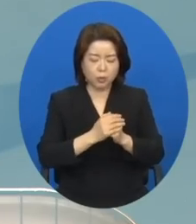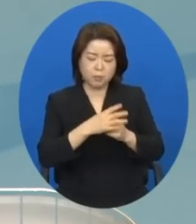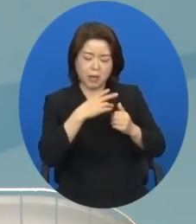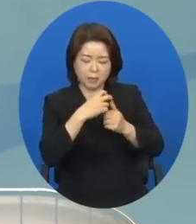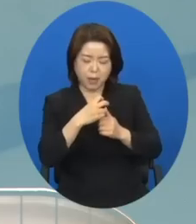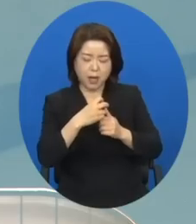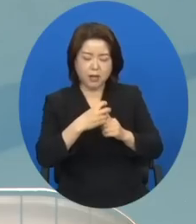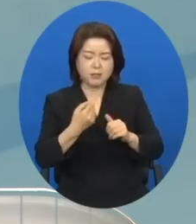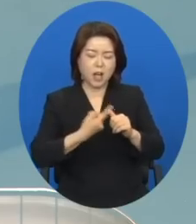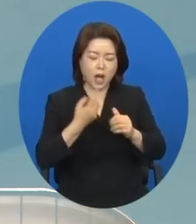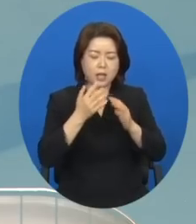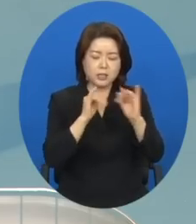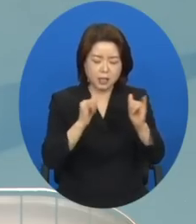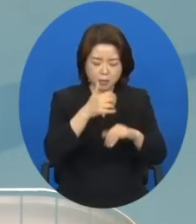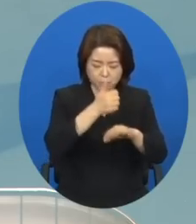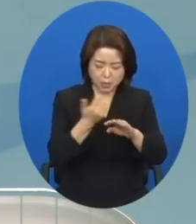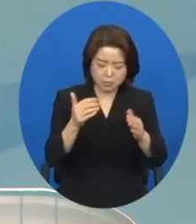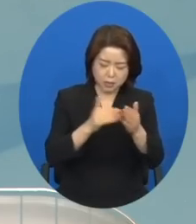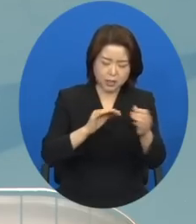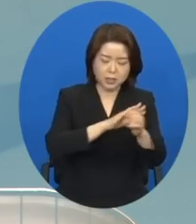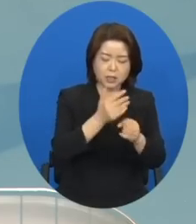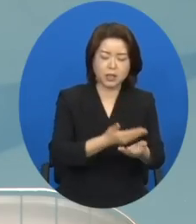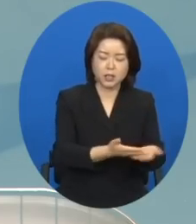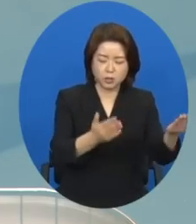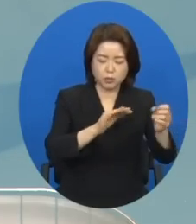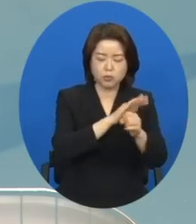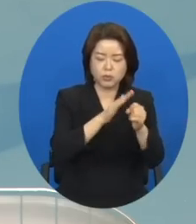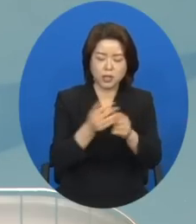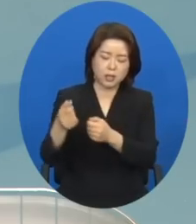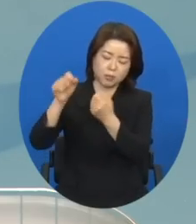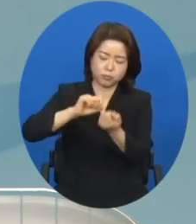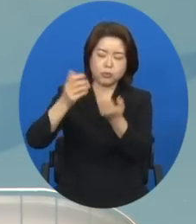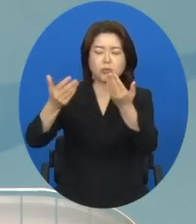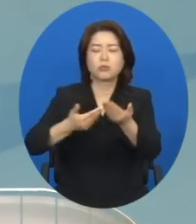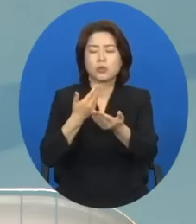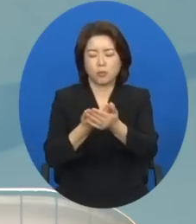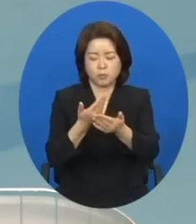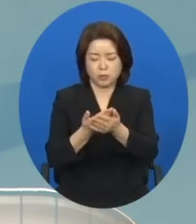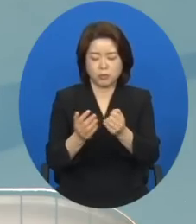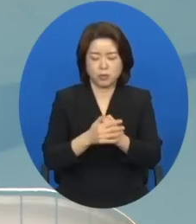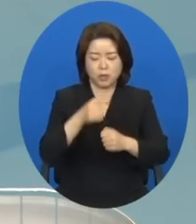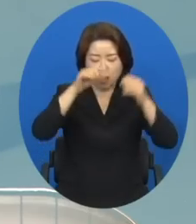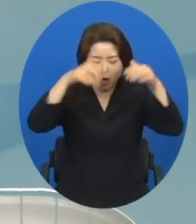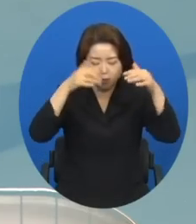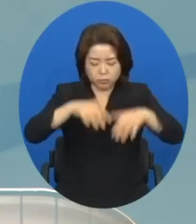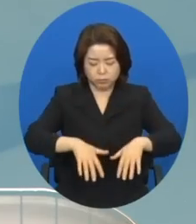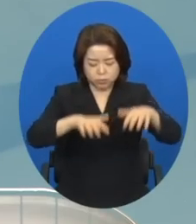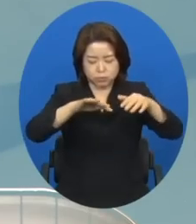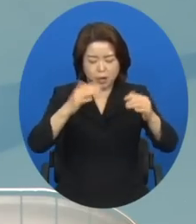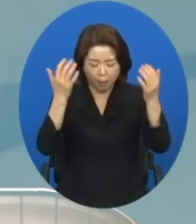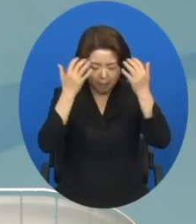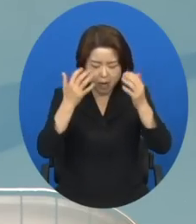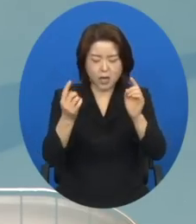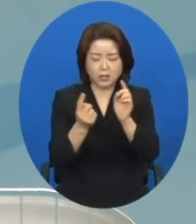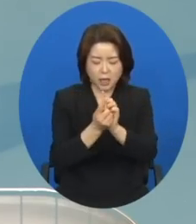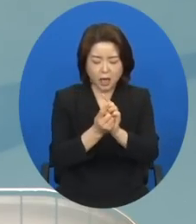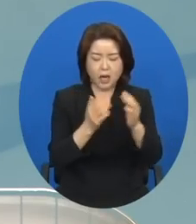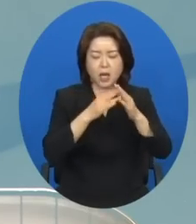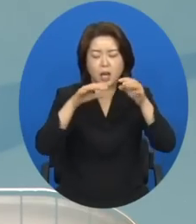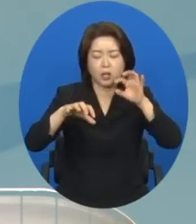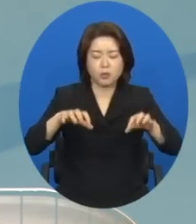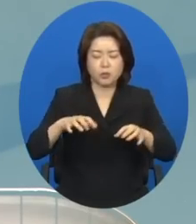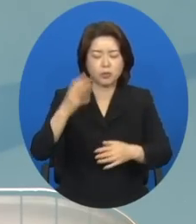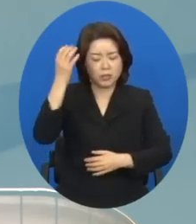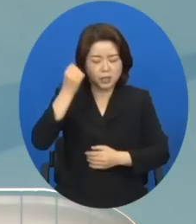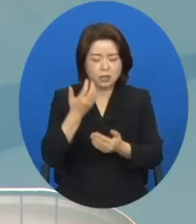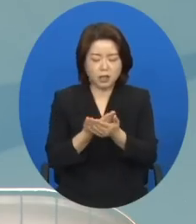사람들을 끝까지 사랑할 수 있는 그 사랑 하나님 부어 주옵소서. 하나님, 수혜를 당하여서 고통을 당하는 하나님 우리 이웃들을 기억하여 주시고